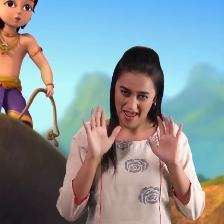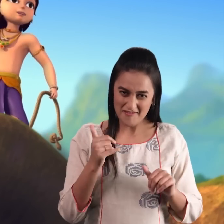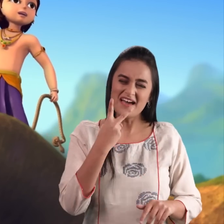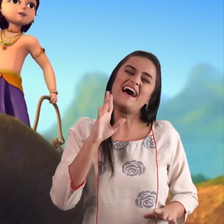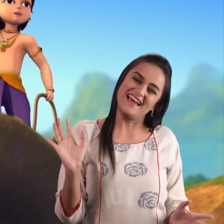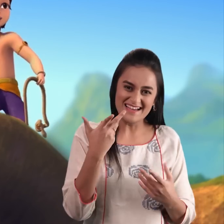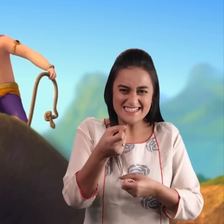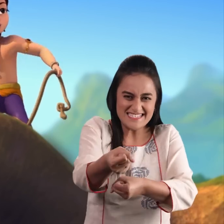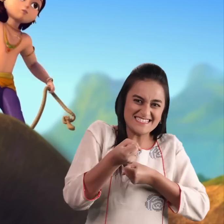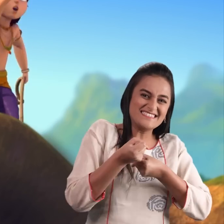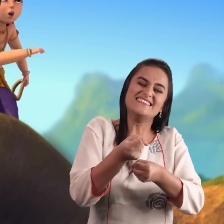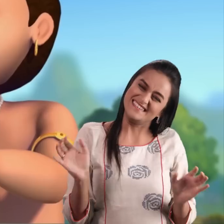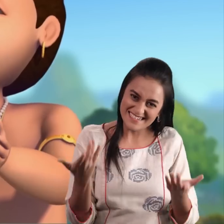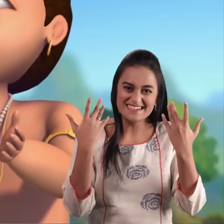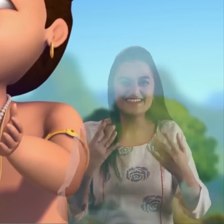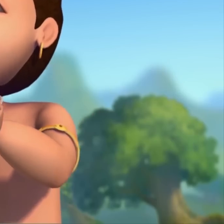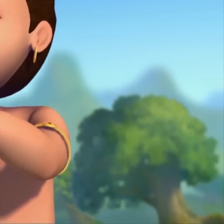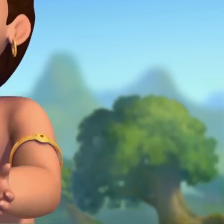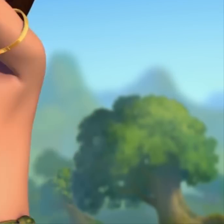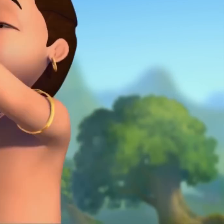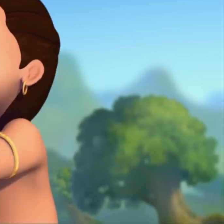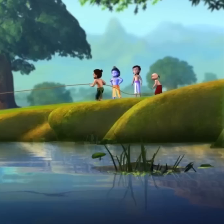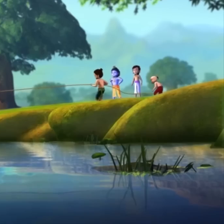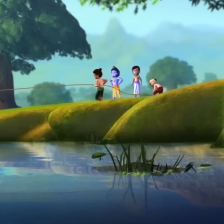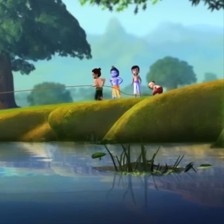किसमें कितना बल है। हो जाए रस्साकशी।